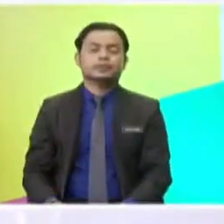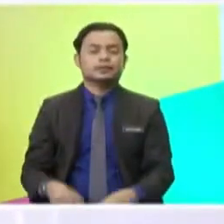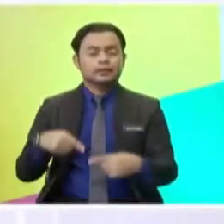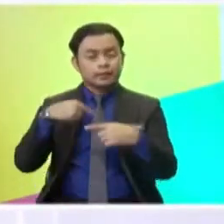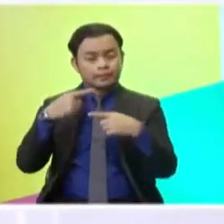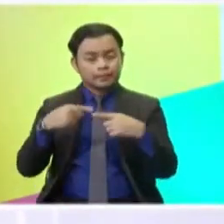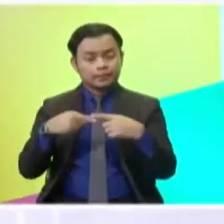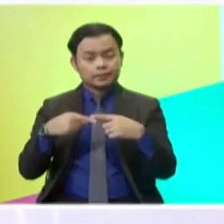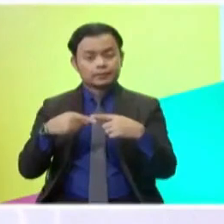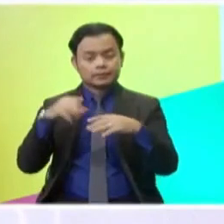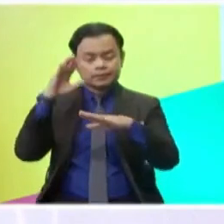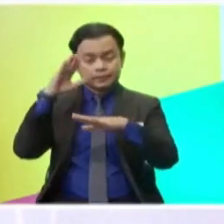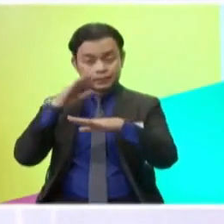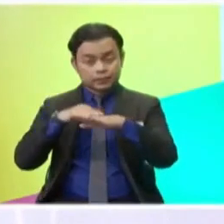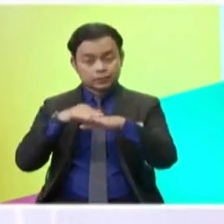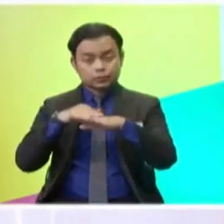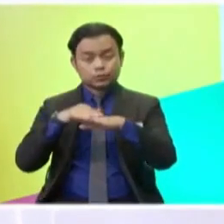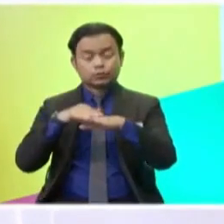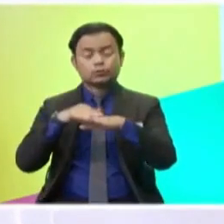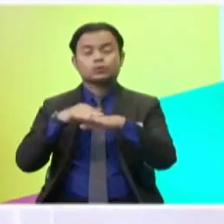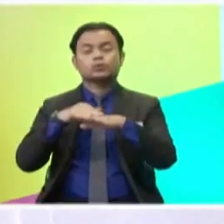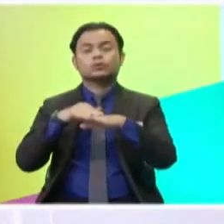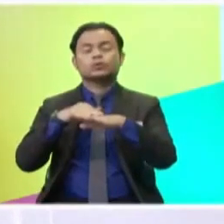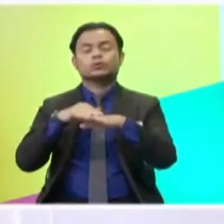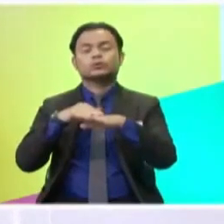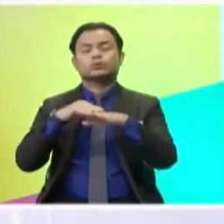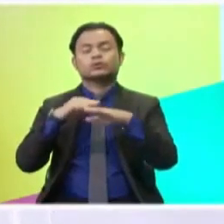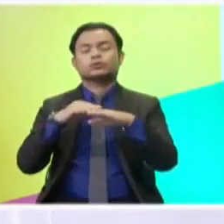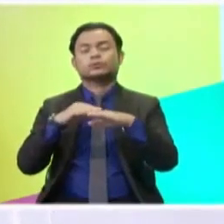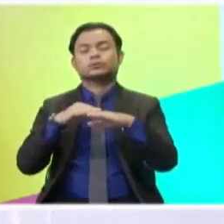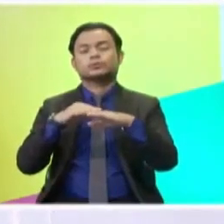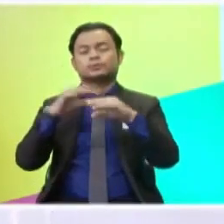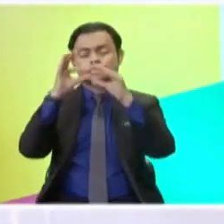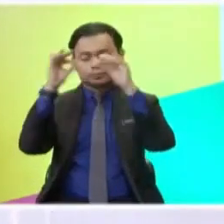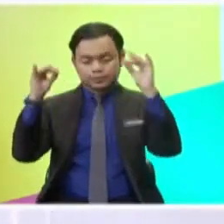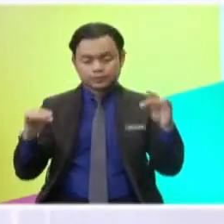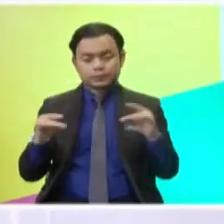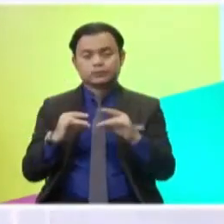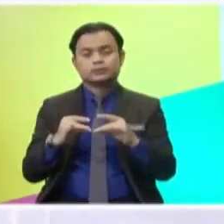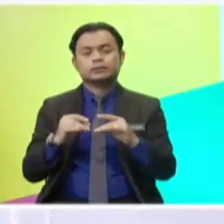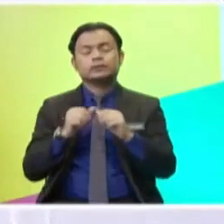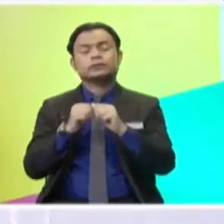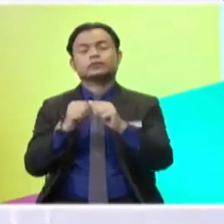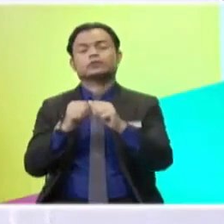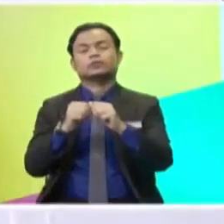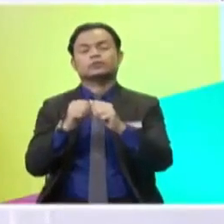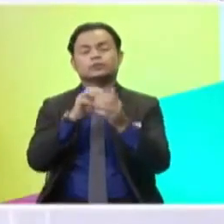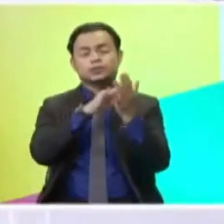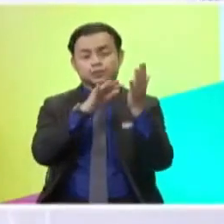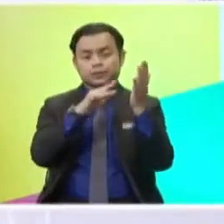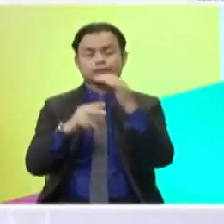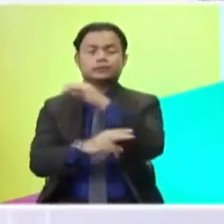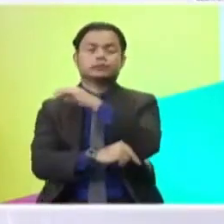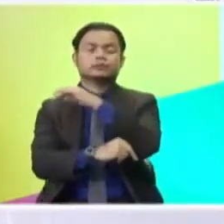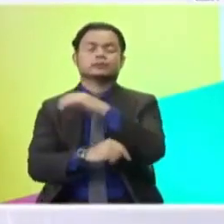stiker timbul ini, adakah kodnya menggunakan nombor atau ejaan negeri itu sendiri? Ejaan negeri. Maksudnya nombor satu, kita letak negeri